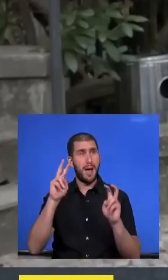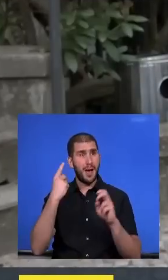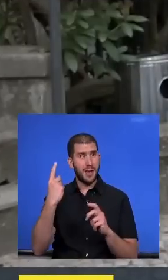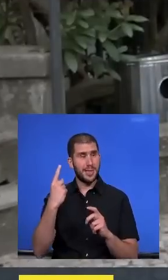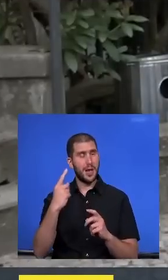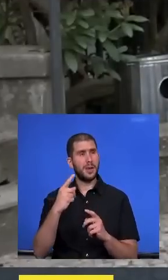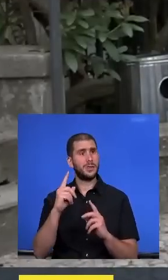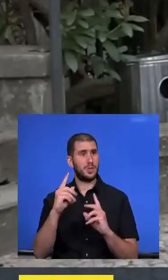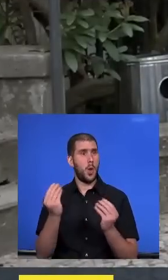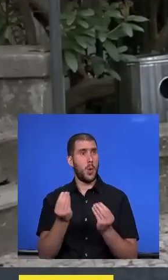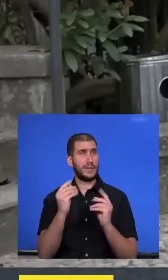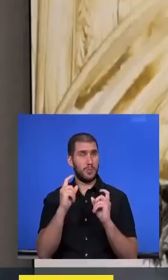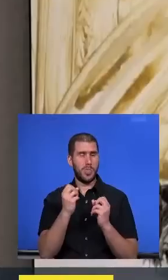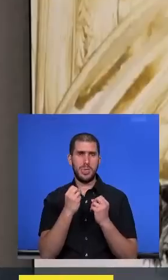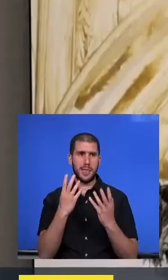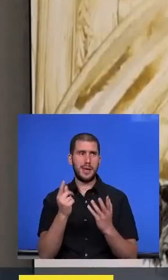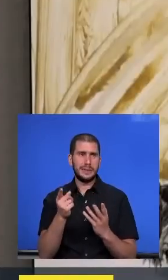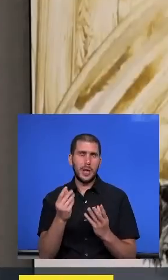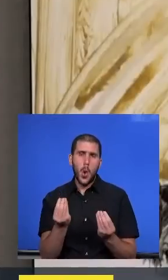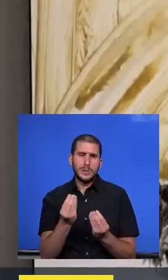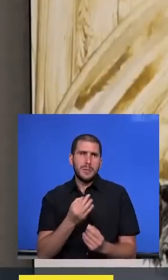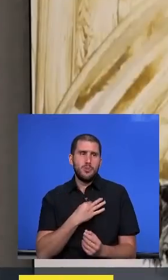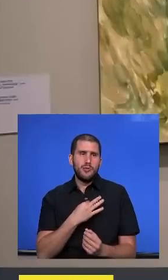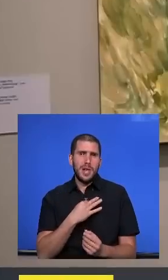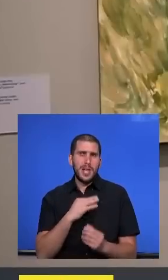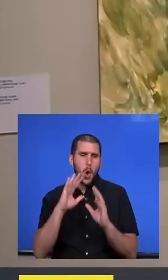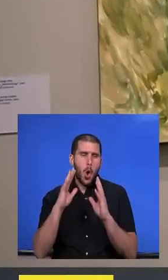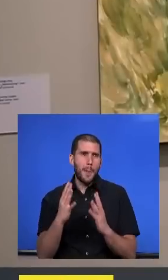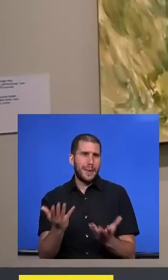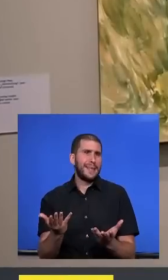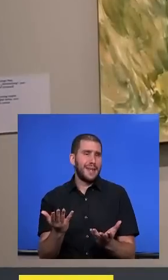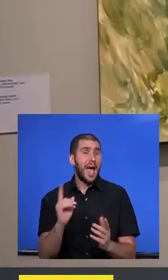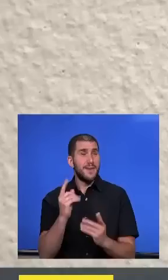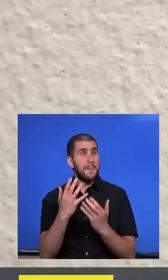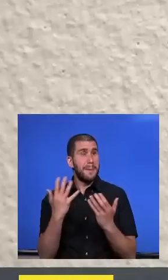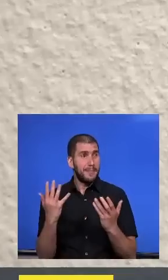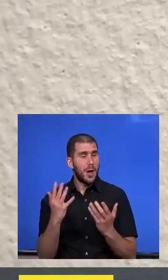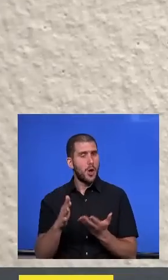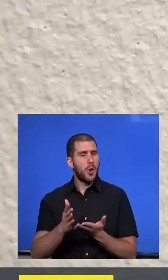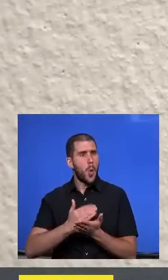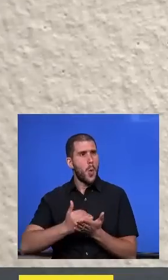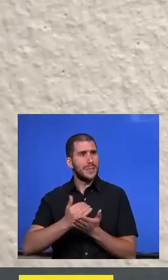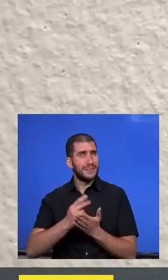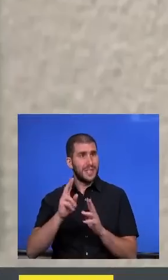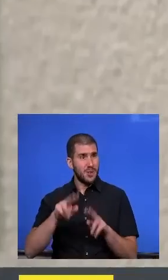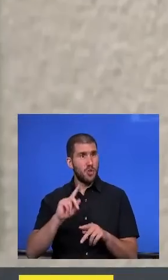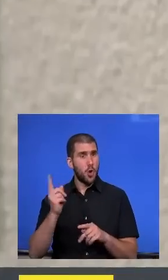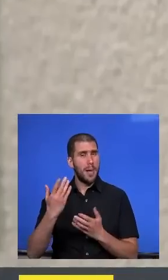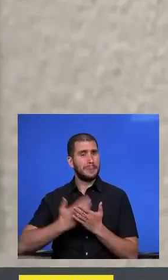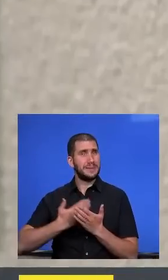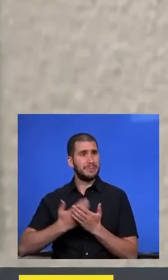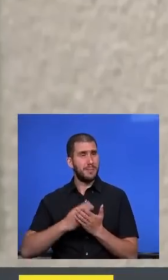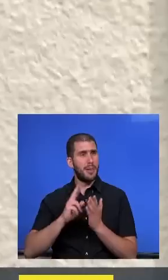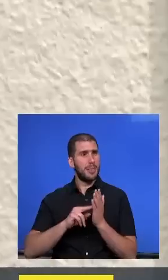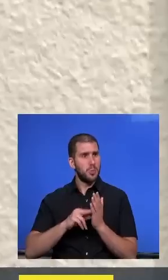תמונות, זה הגדרה נהדרת, כי זה פשוט אוצר עבורי כאמנית, אבל מסתבר שהאוסף שיש לנו של כל המסמכים,